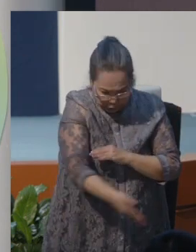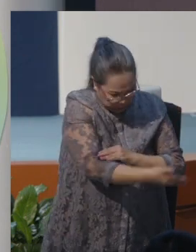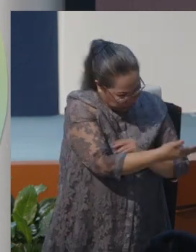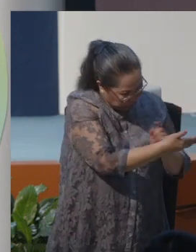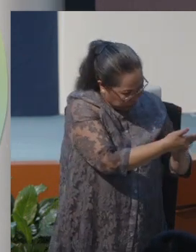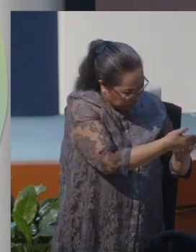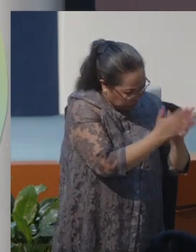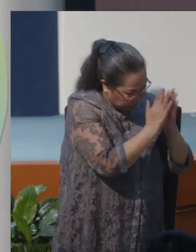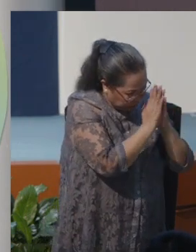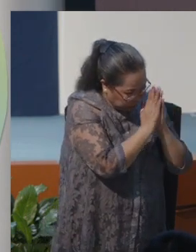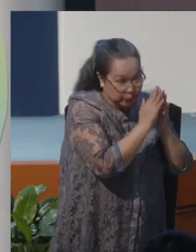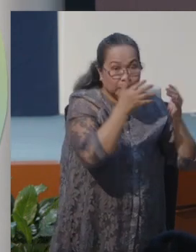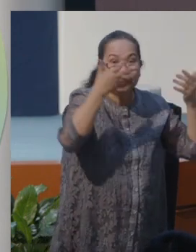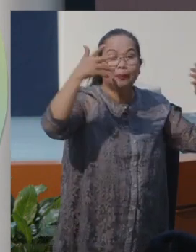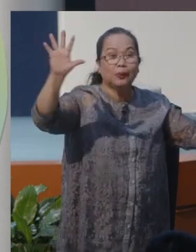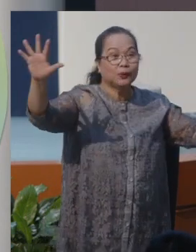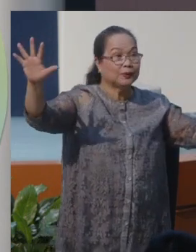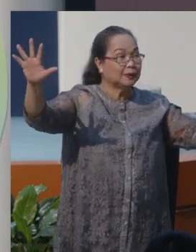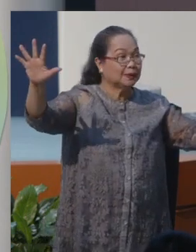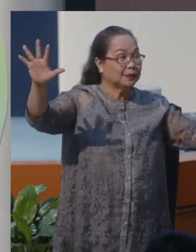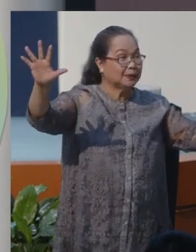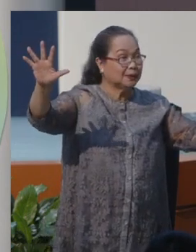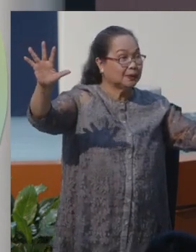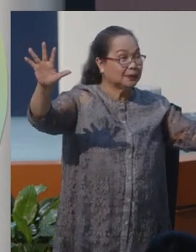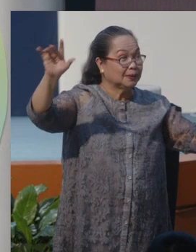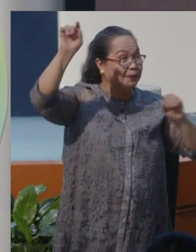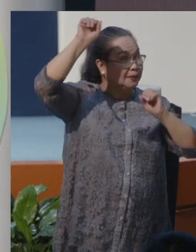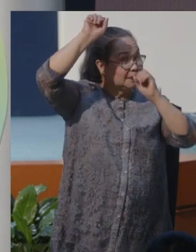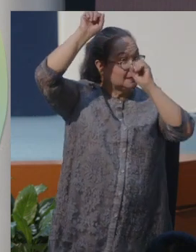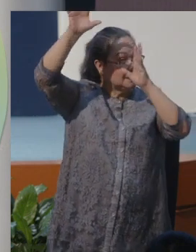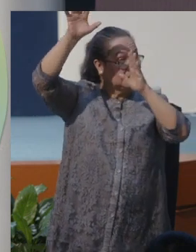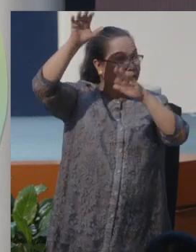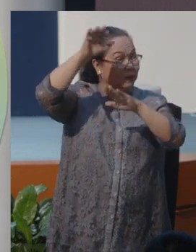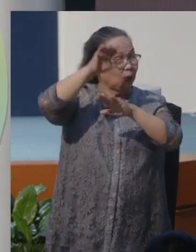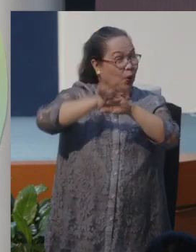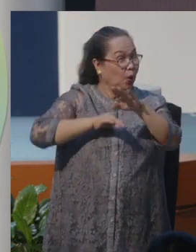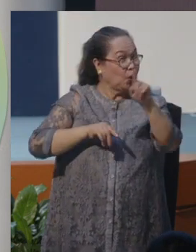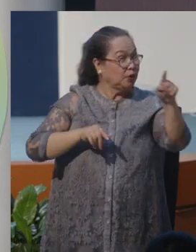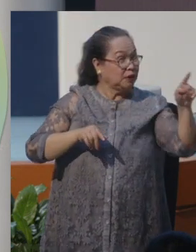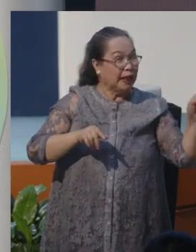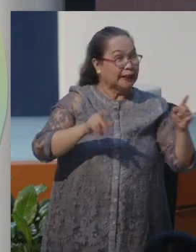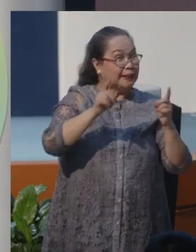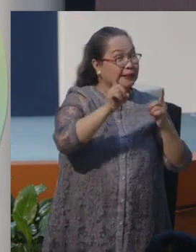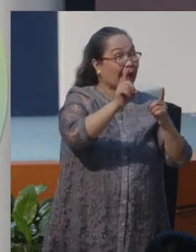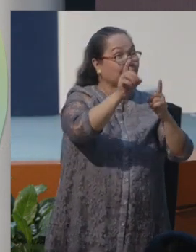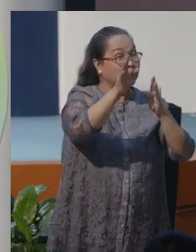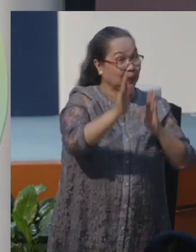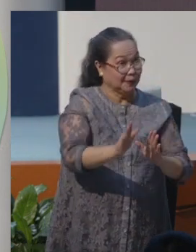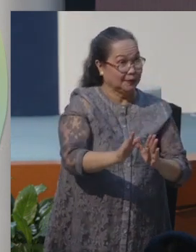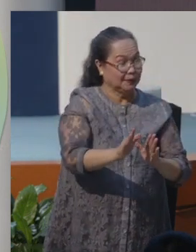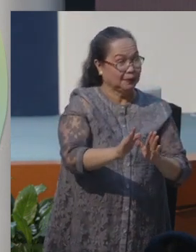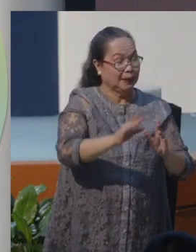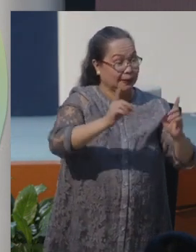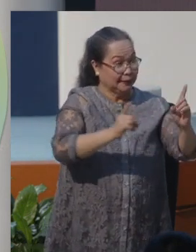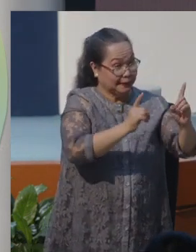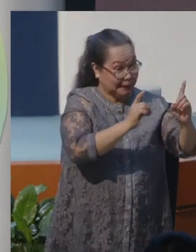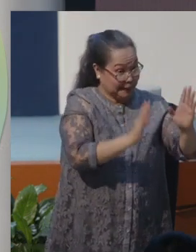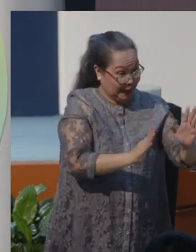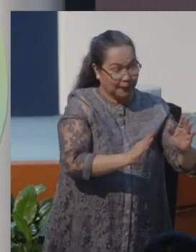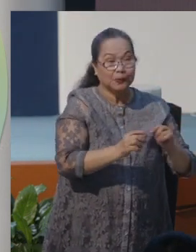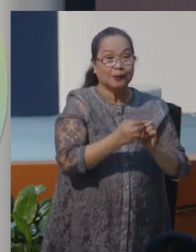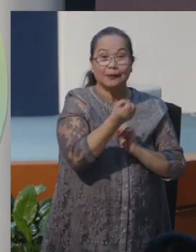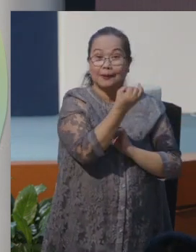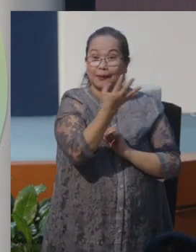o yung prayer vigil niya sa kanyang ama. He called his disciples. Ang disciples po dito